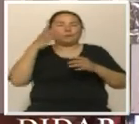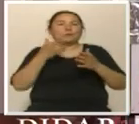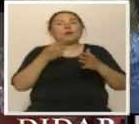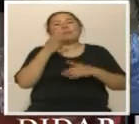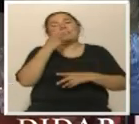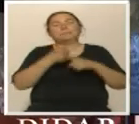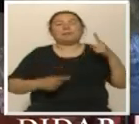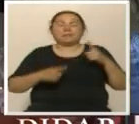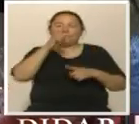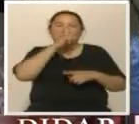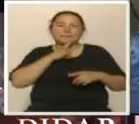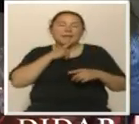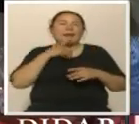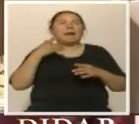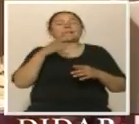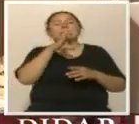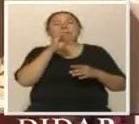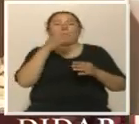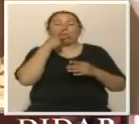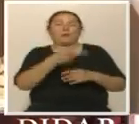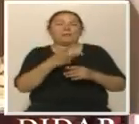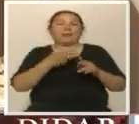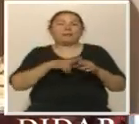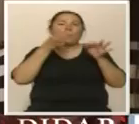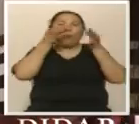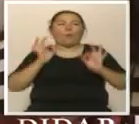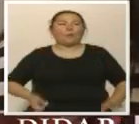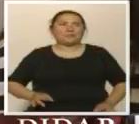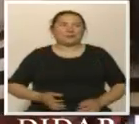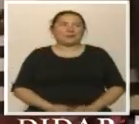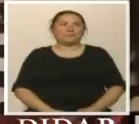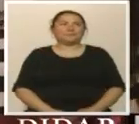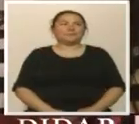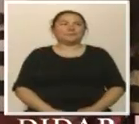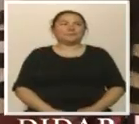месяцев А сам сериал зрители смогут увидеть уже этой осенью советского